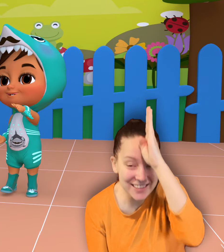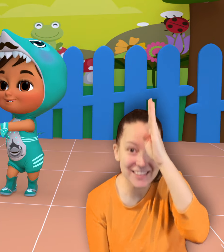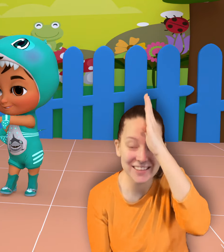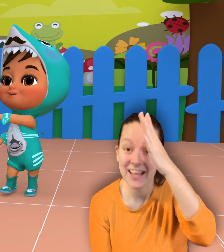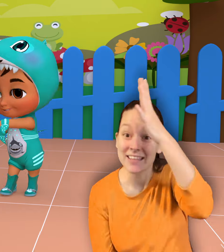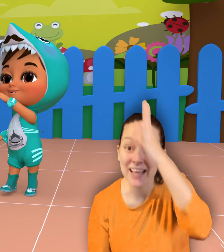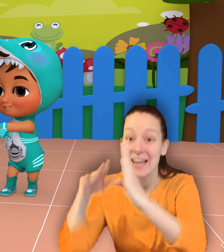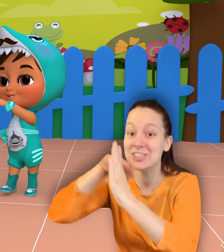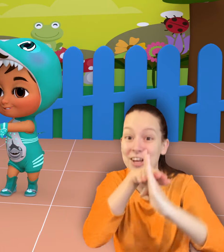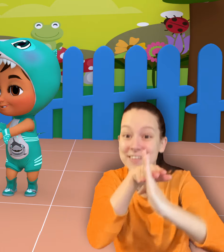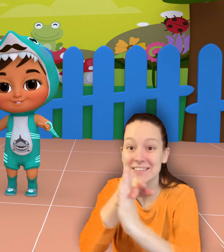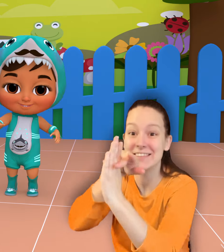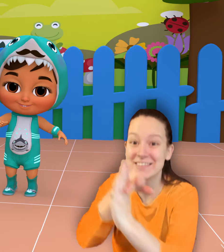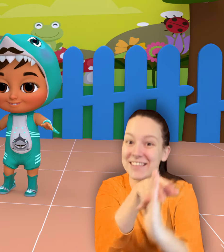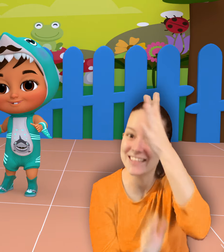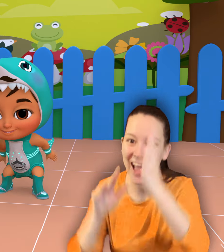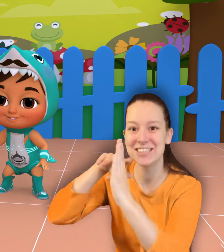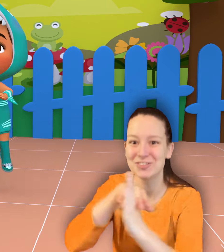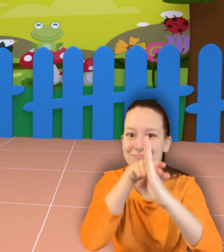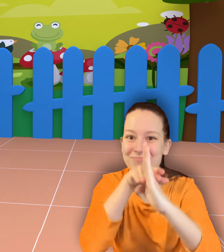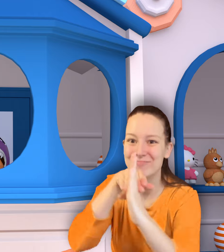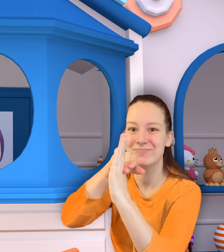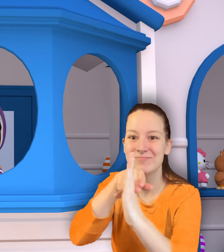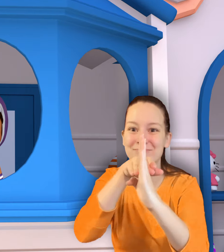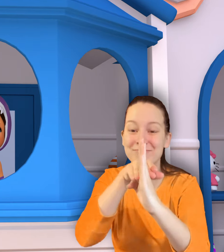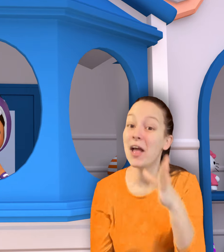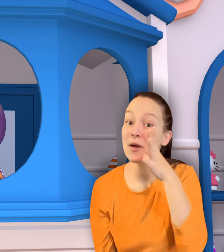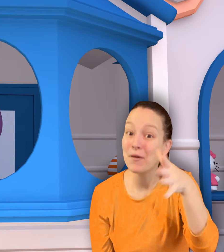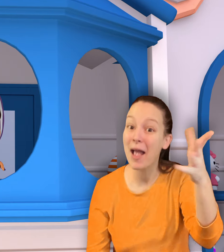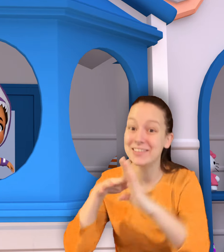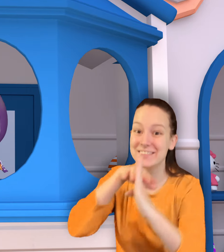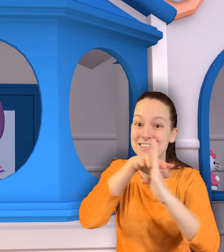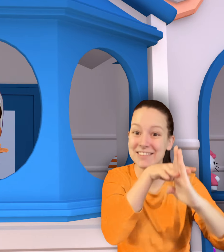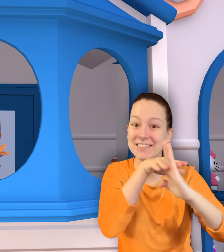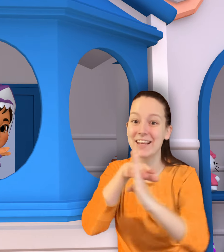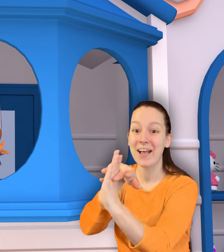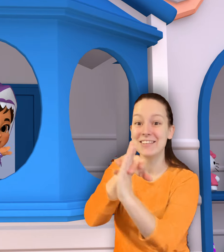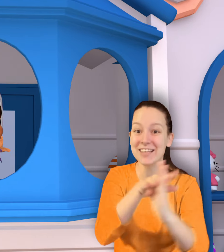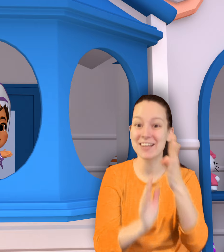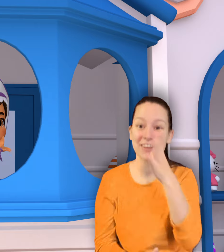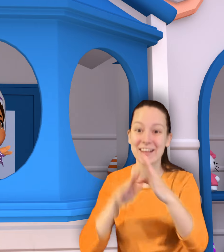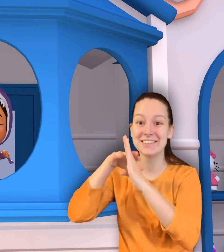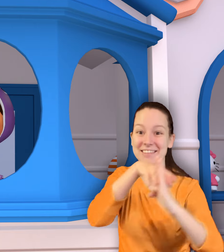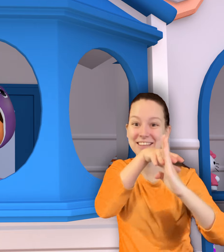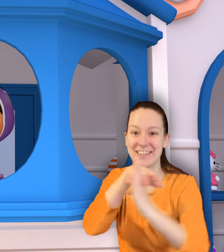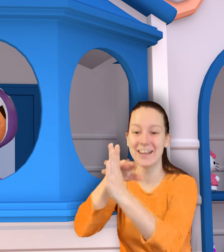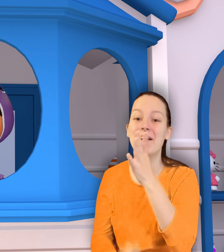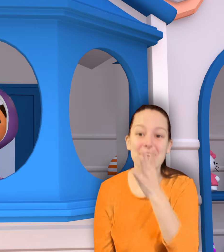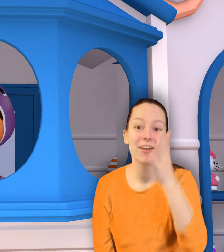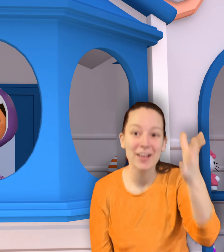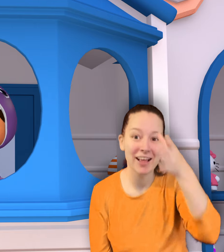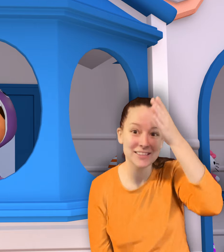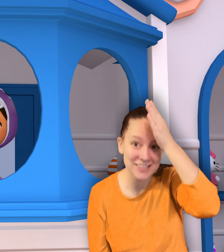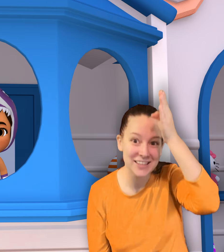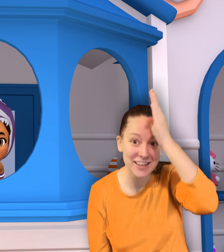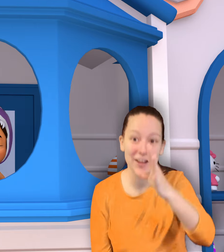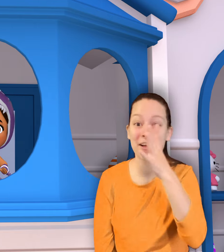ザメパパザメパパザメおばザメおばザメおば